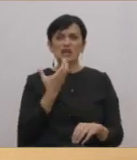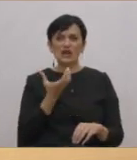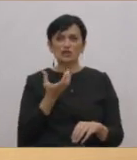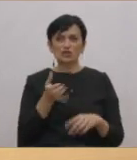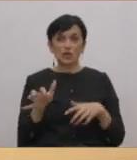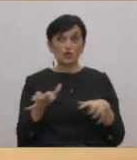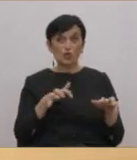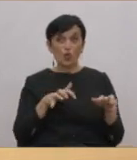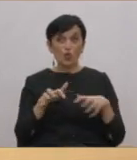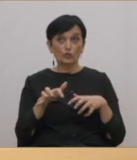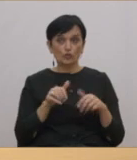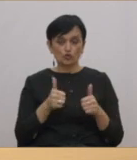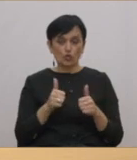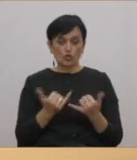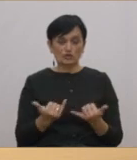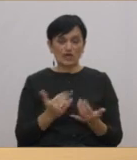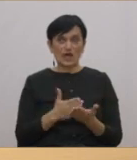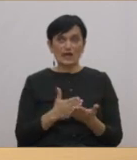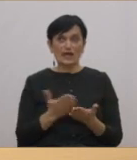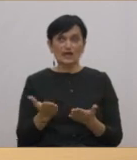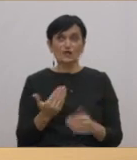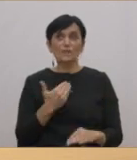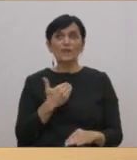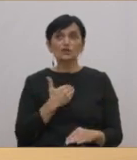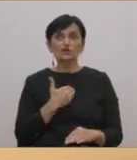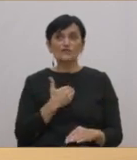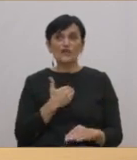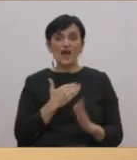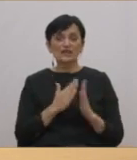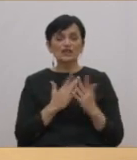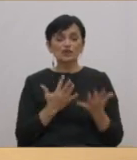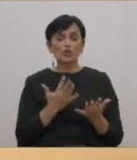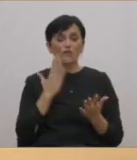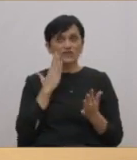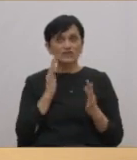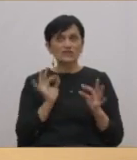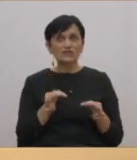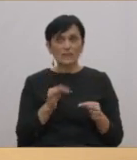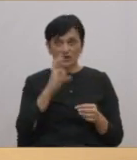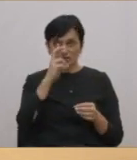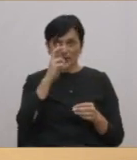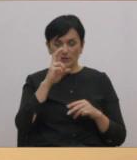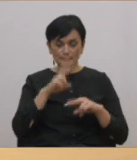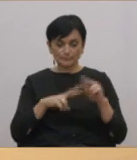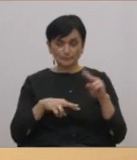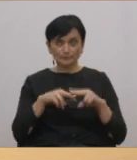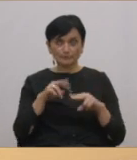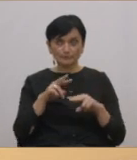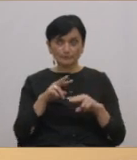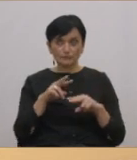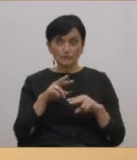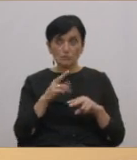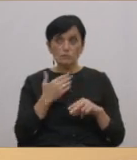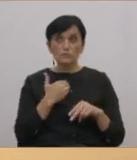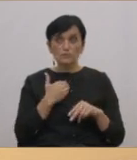კორუმპირებული, როგორც ახლა. ანუ ჩვენგან ითხოვენ სამართლიანი სახელმწიფოს აშენებას.